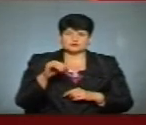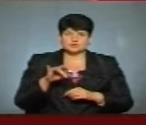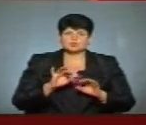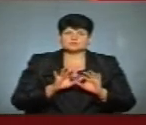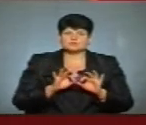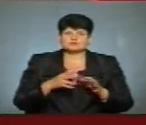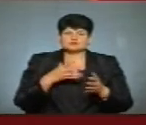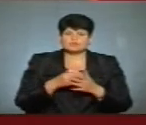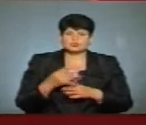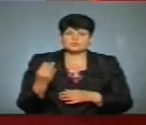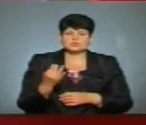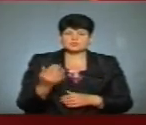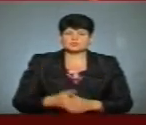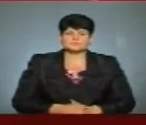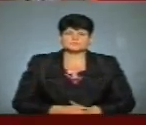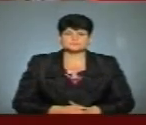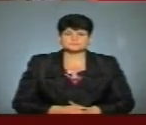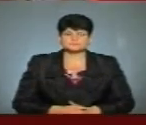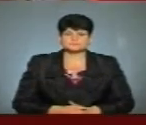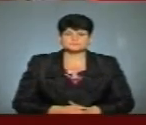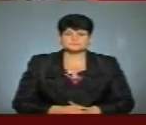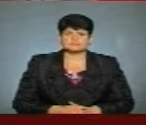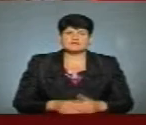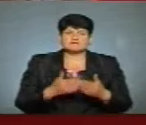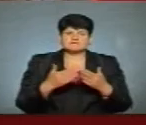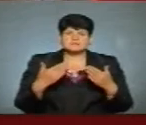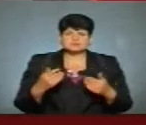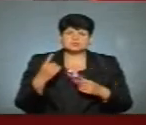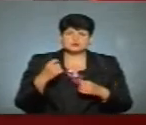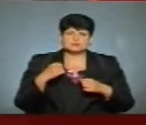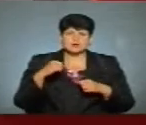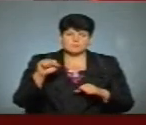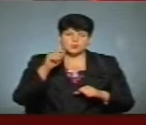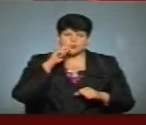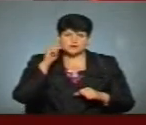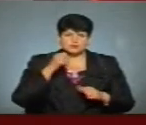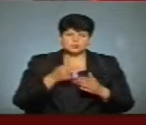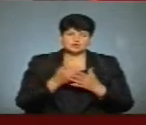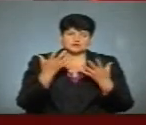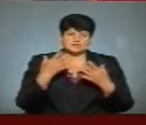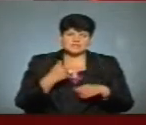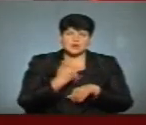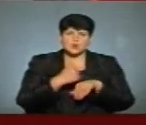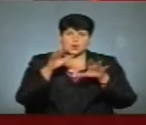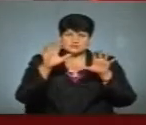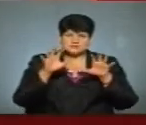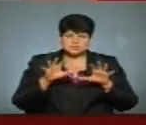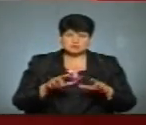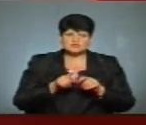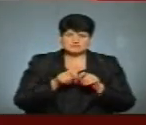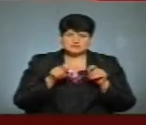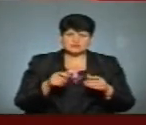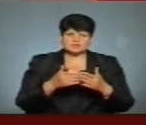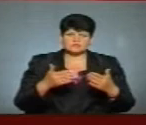Суспільному свою історію. Виставку «100 перемог України» до Дня Конституції відкрили в Музеї національно-визвольної